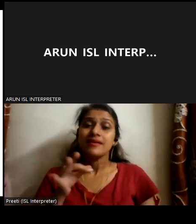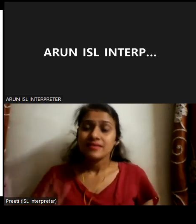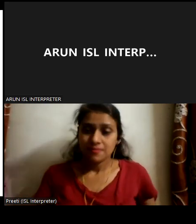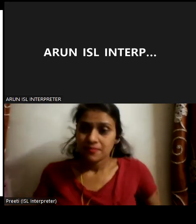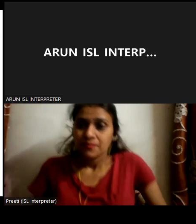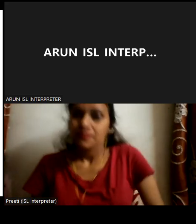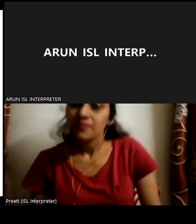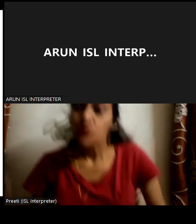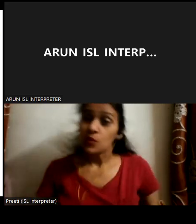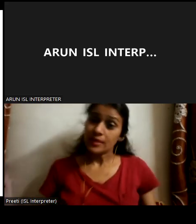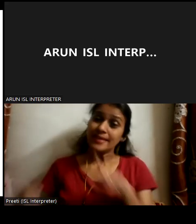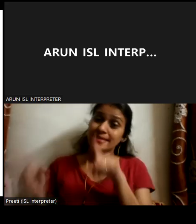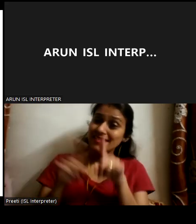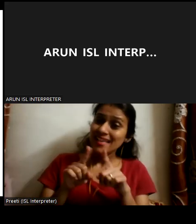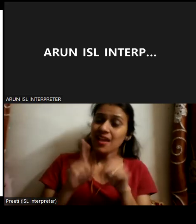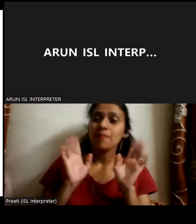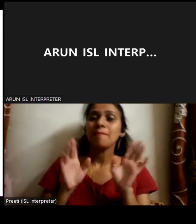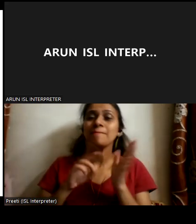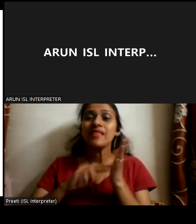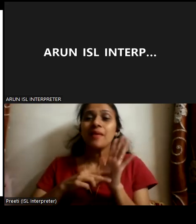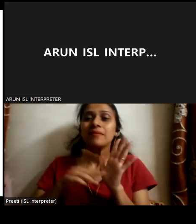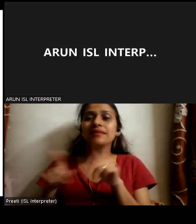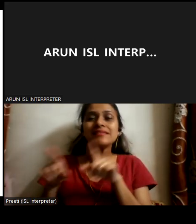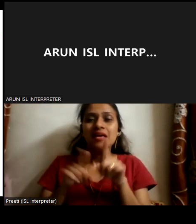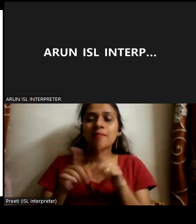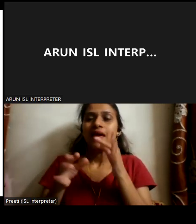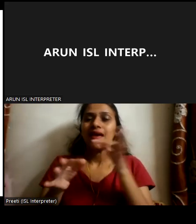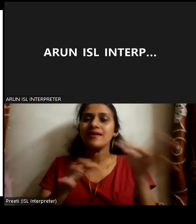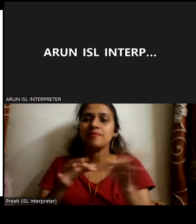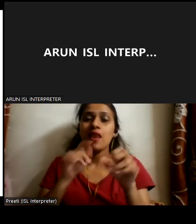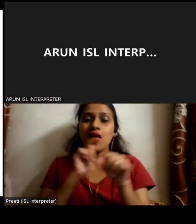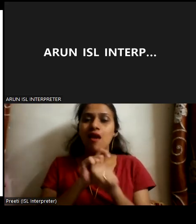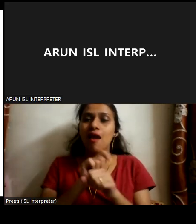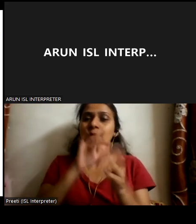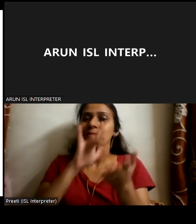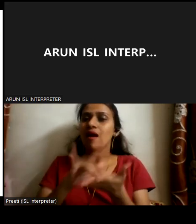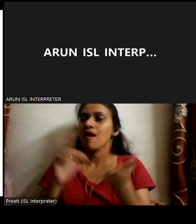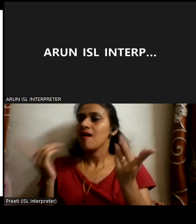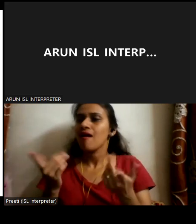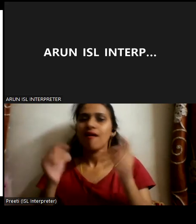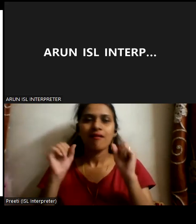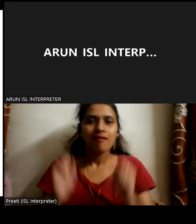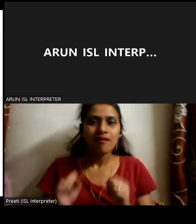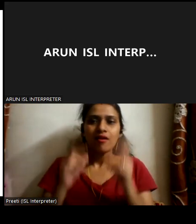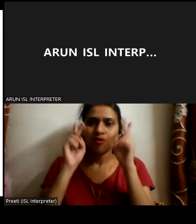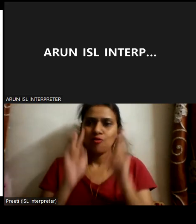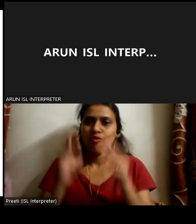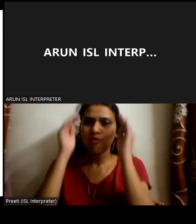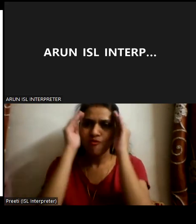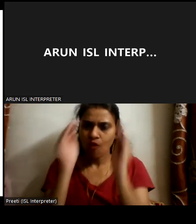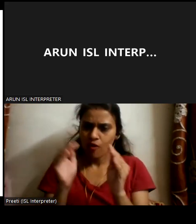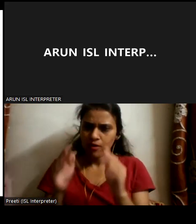एंड देन द रेस्ट इज फॉर द कम्युनिटी टू डिसाइड whether they want to stick to one pond, whether they want